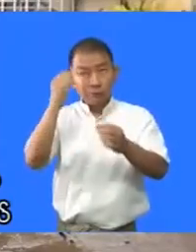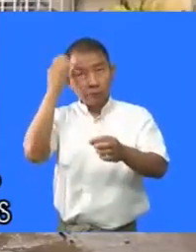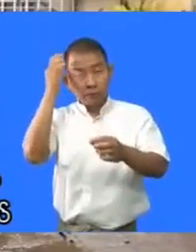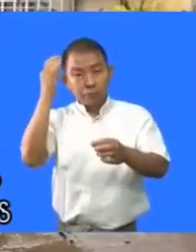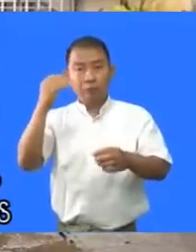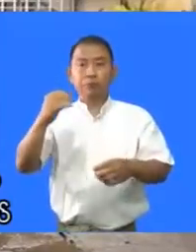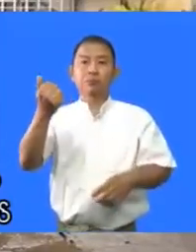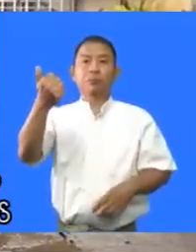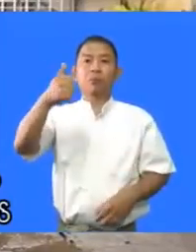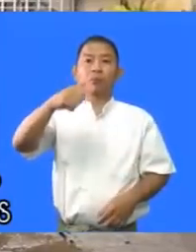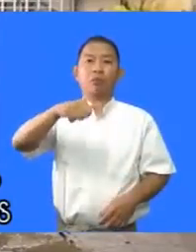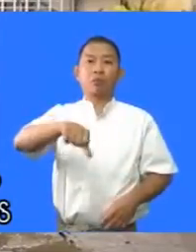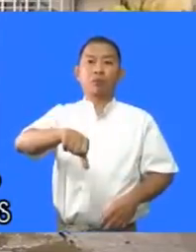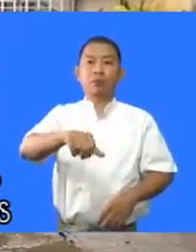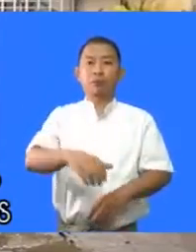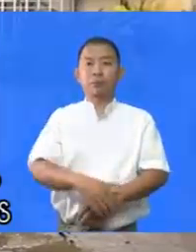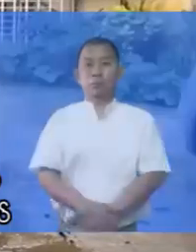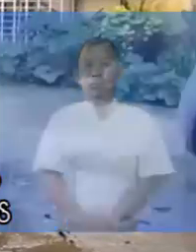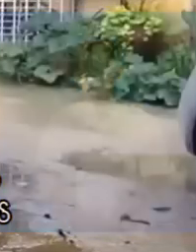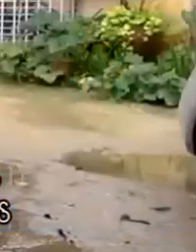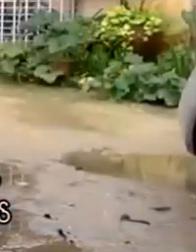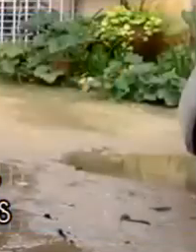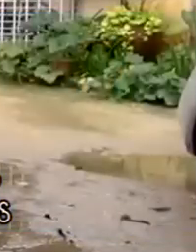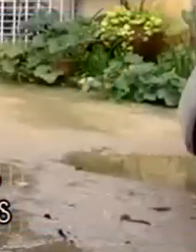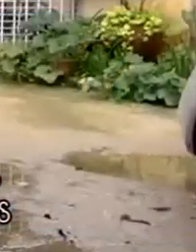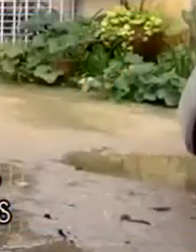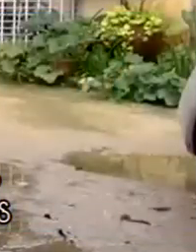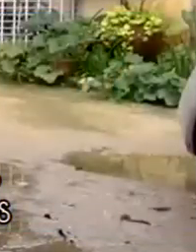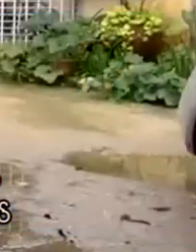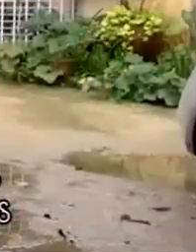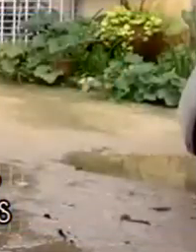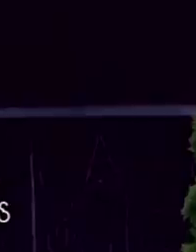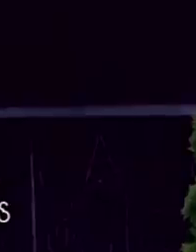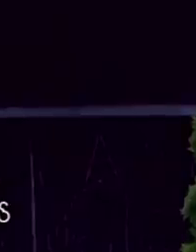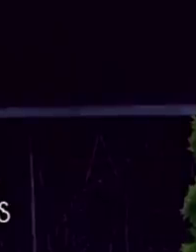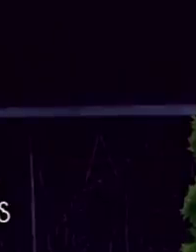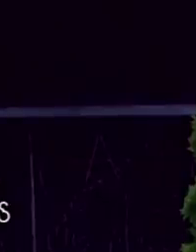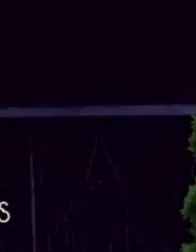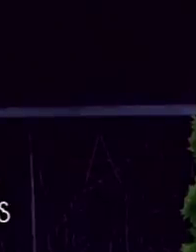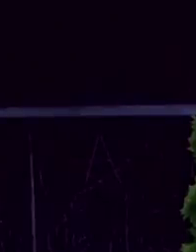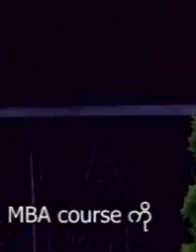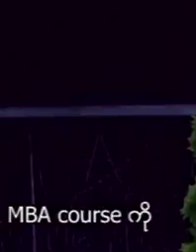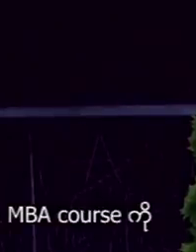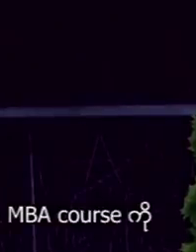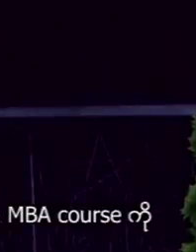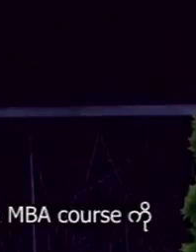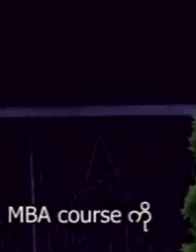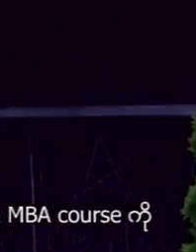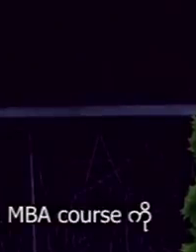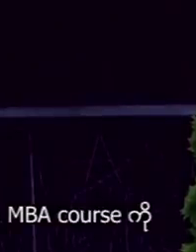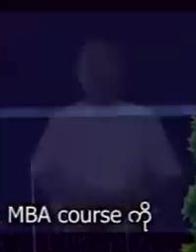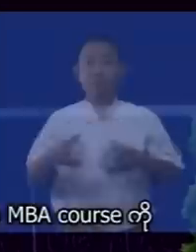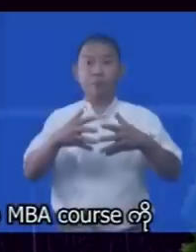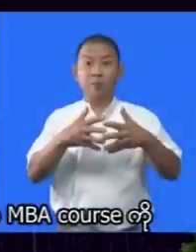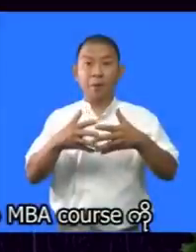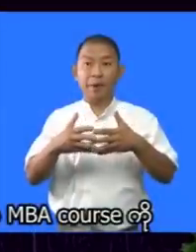ဆိုရယ် creativity ပေါ့ creative power တွေပေါ့အဲ့ဒါတွေကတန်ကြီးတက်သွားတယ်လို့ကျမကတော့ထင်ပါတယ်အမေရိကန်နိုင်ငံက